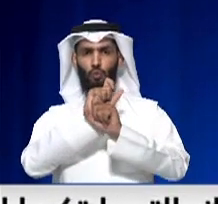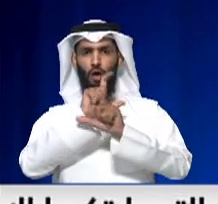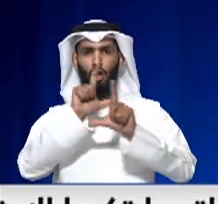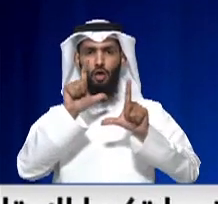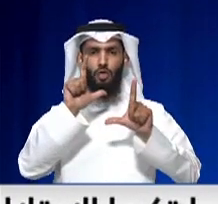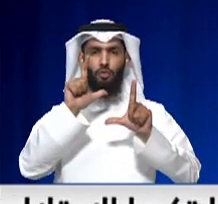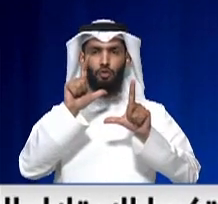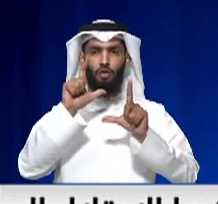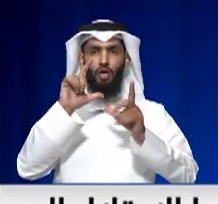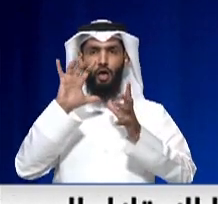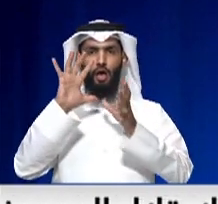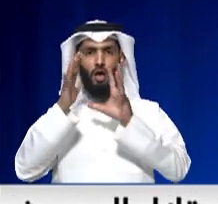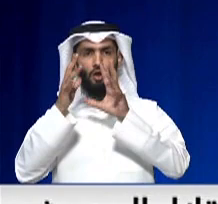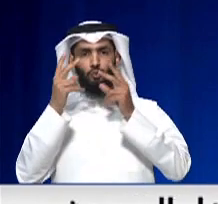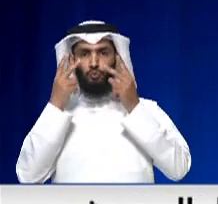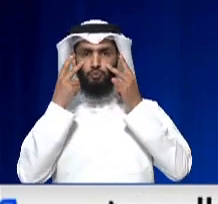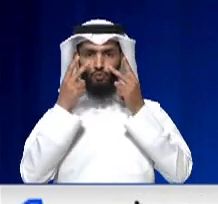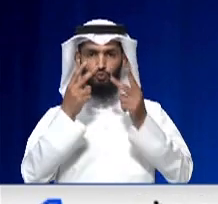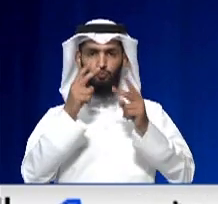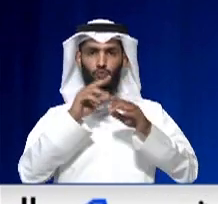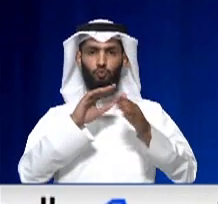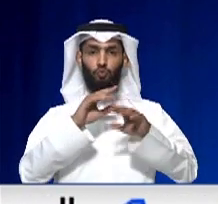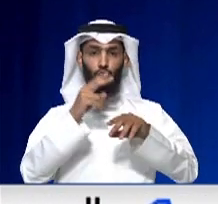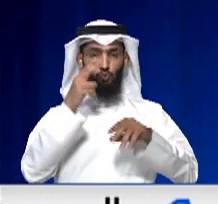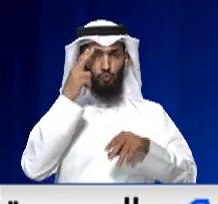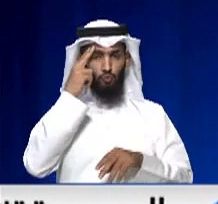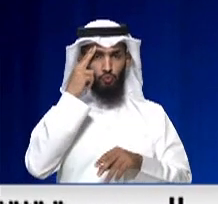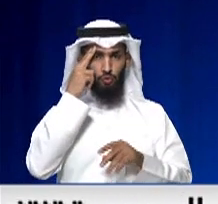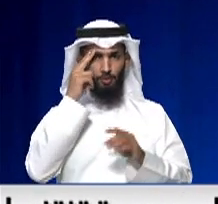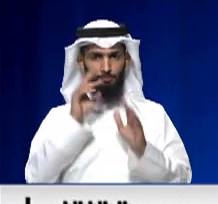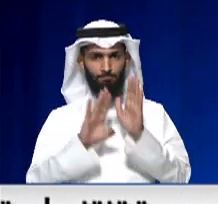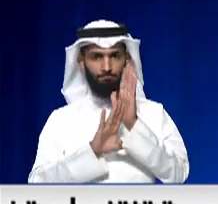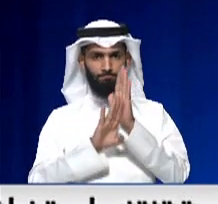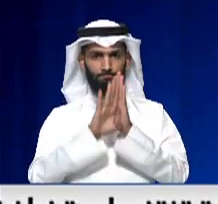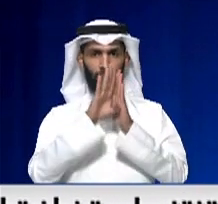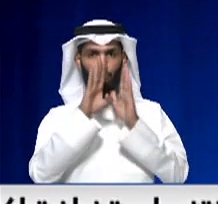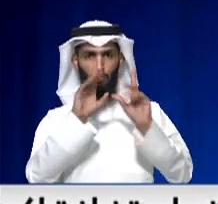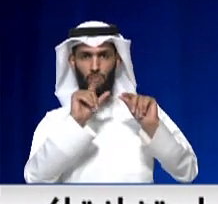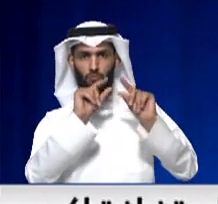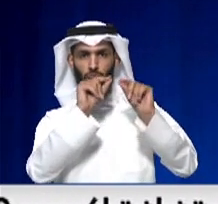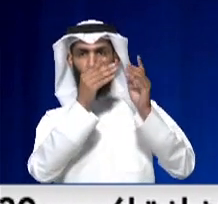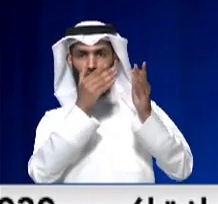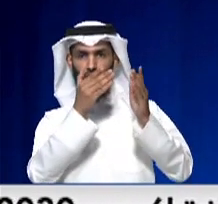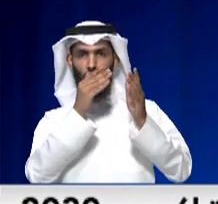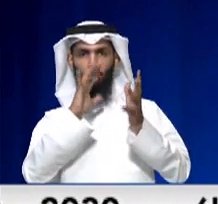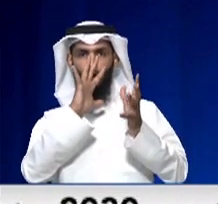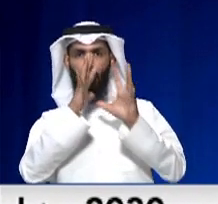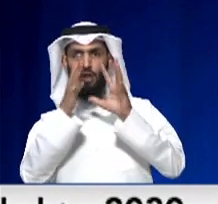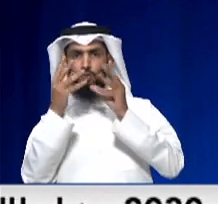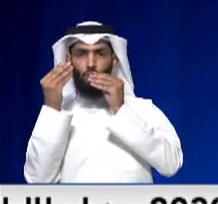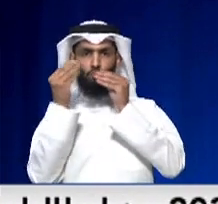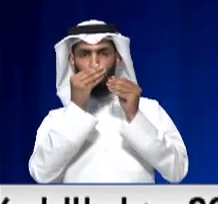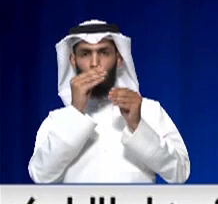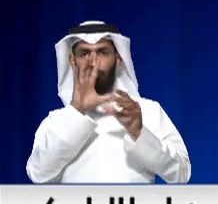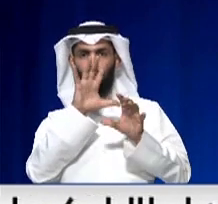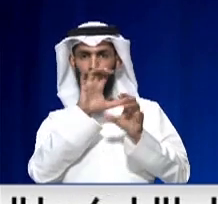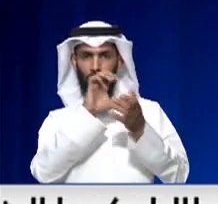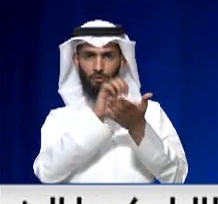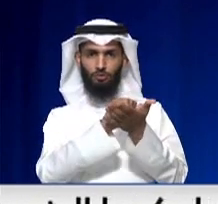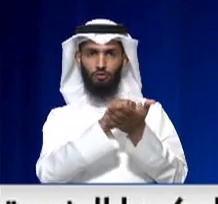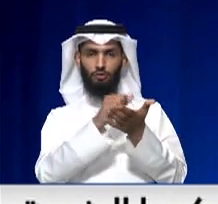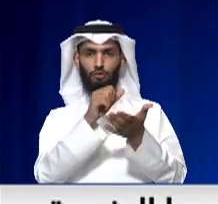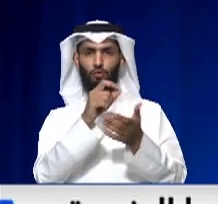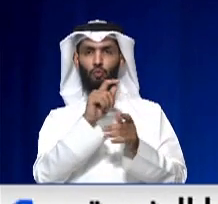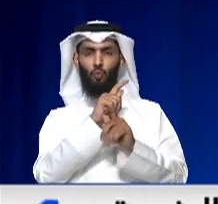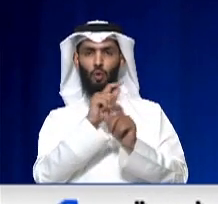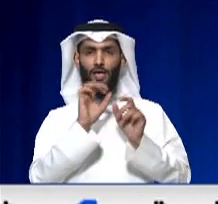الدوليه المرموقه والتي وصلت اليها المملكه العربيه السعوديه الشقيقه والثقه الكبيره بقدره المملكه